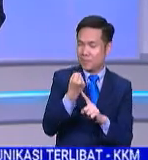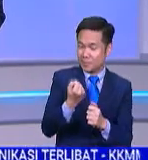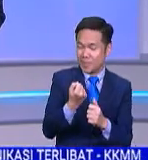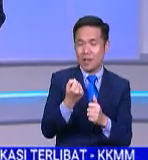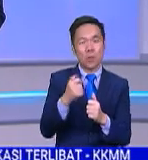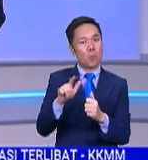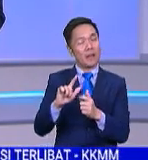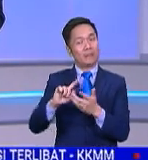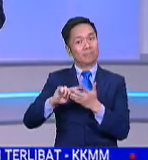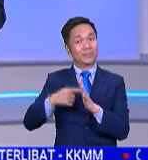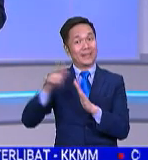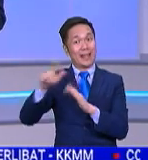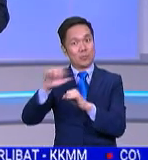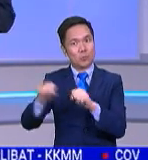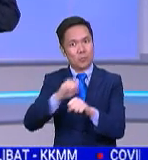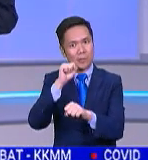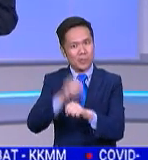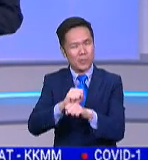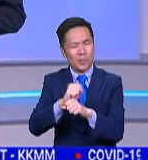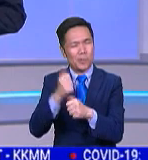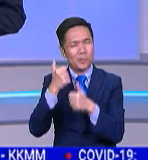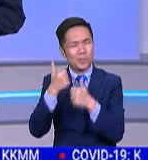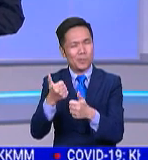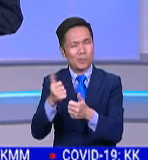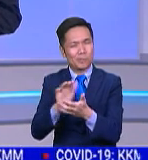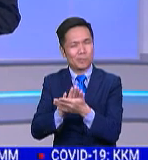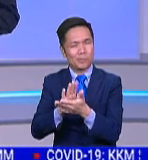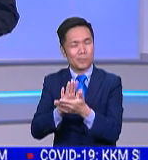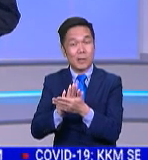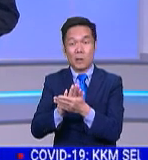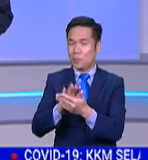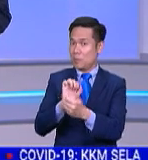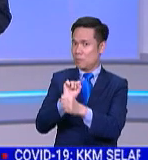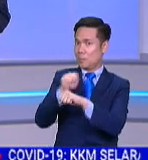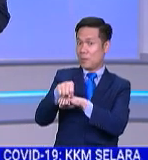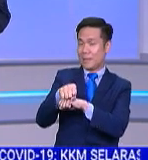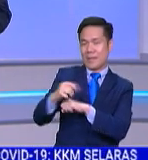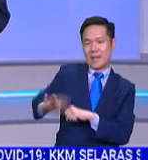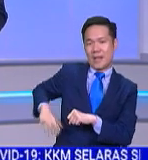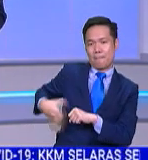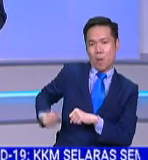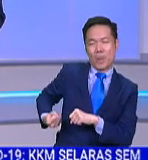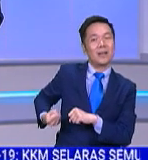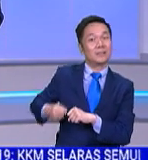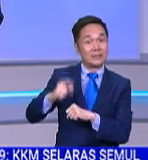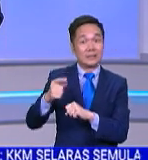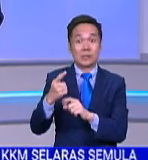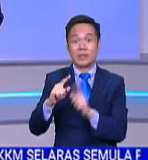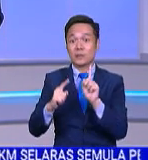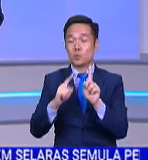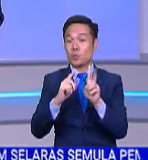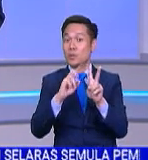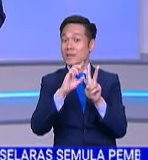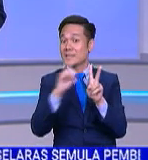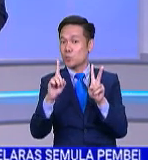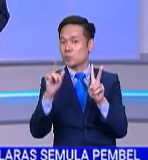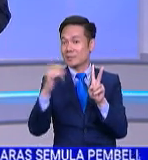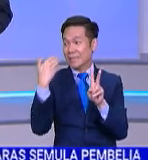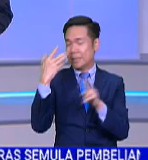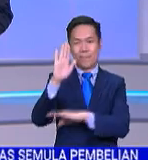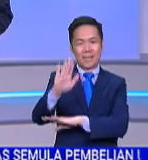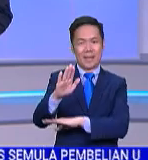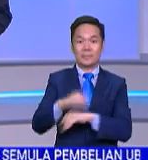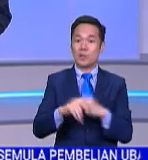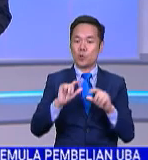camping di Singapura ini dengan nada positif apabila menjinakkan kemboja 31 pada aksi pembukaan kumpulan di petang tadi